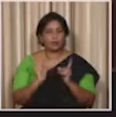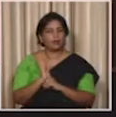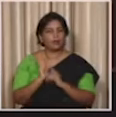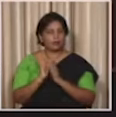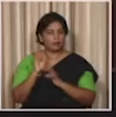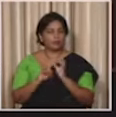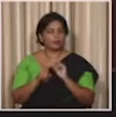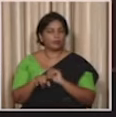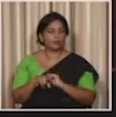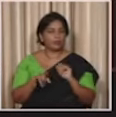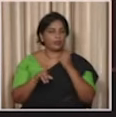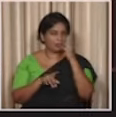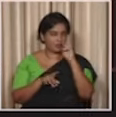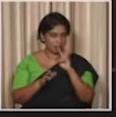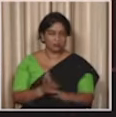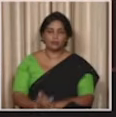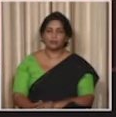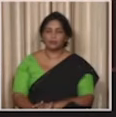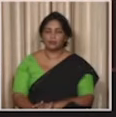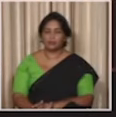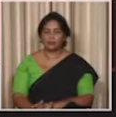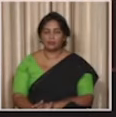සමන් කිරියල්ල මැත්තම තුමාට මිනිත්තු 13ක කාලයක් තියෙනවා.